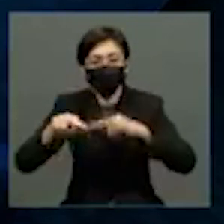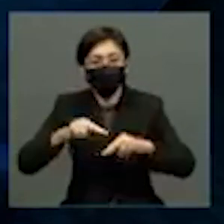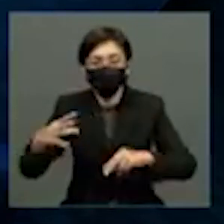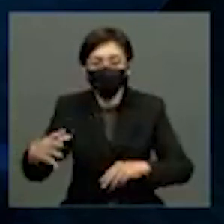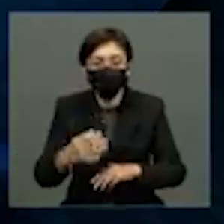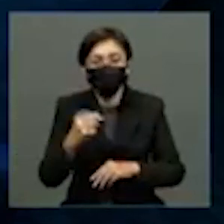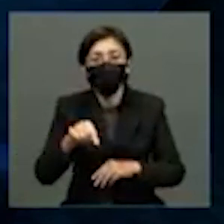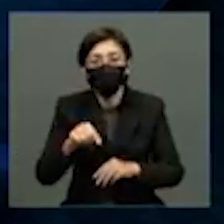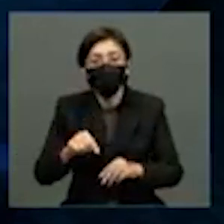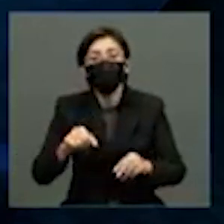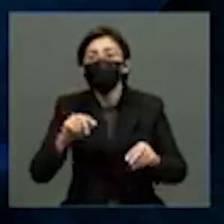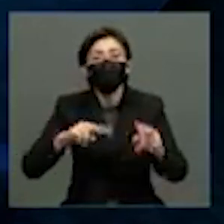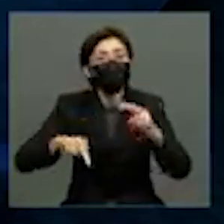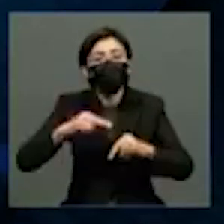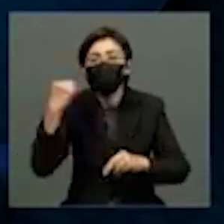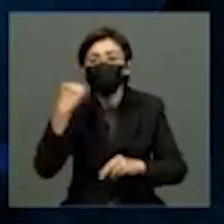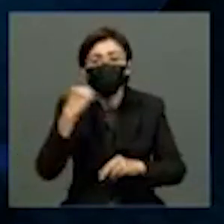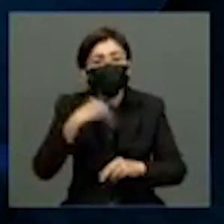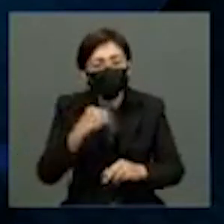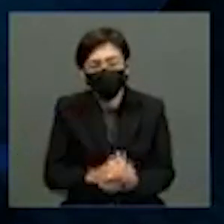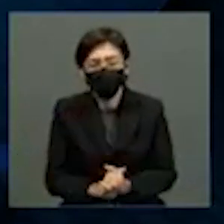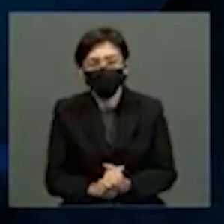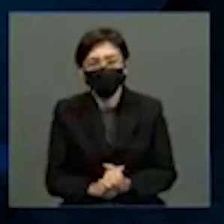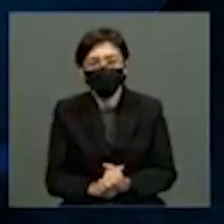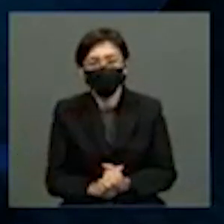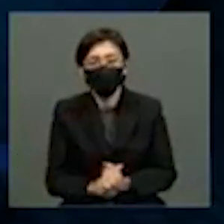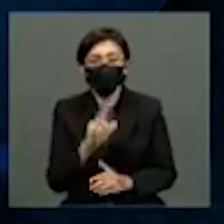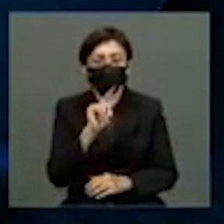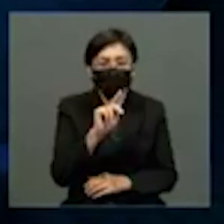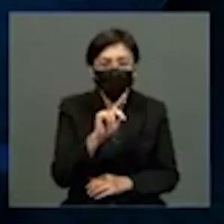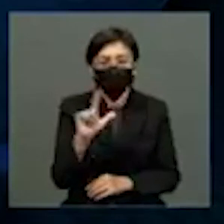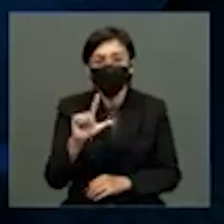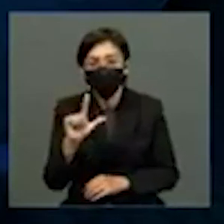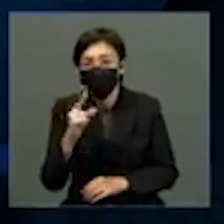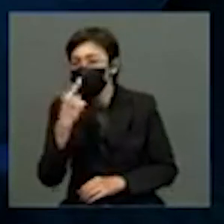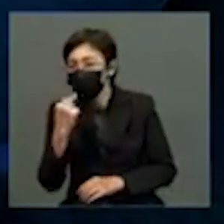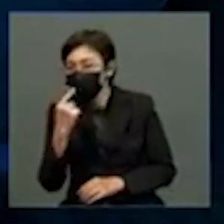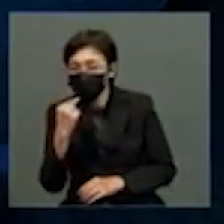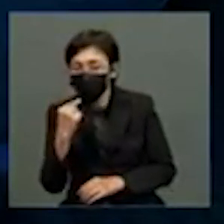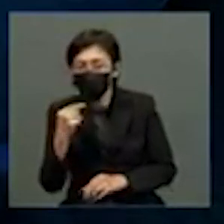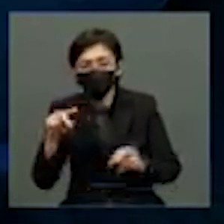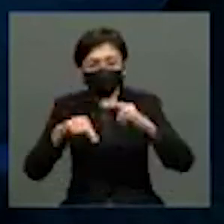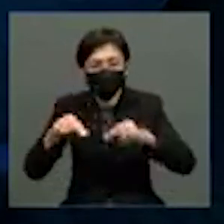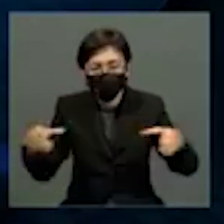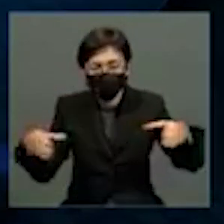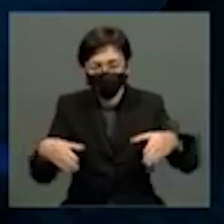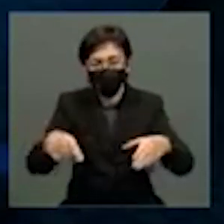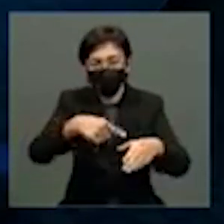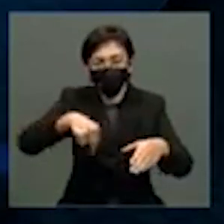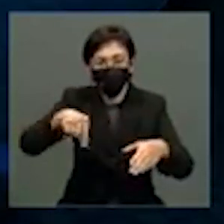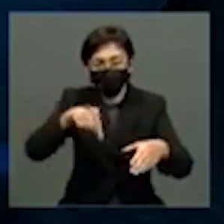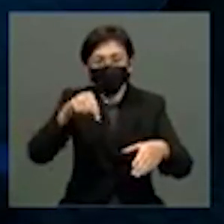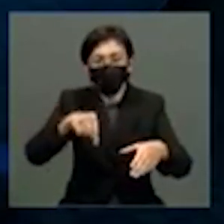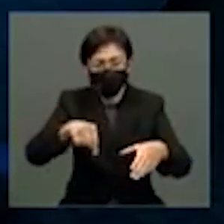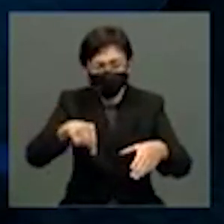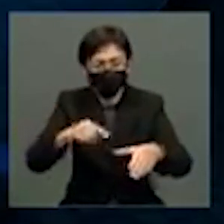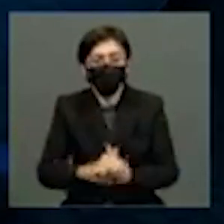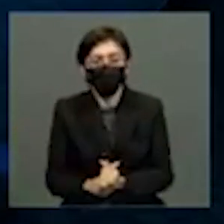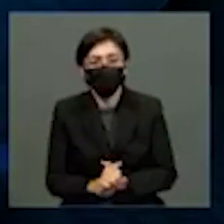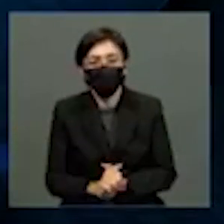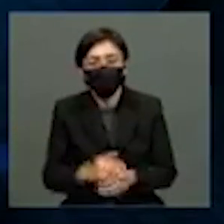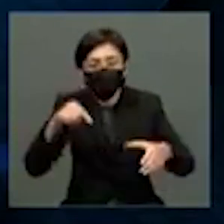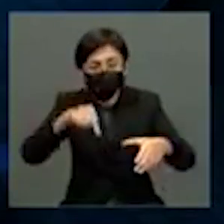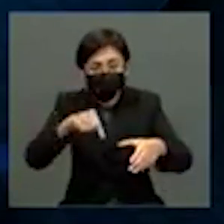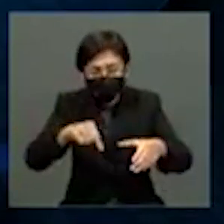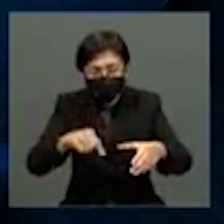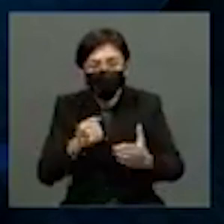ไม่ว่าจะเป็นตั้งแต่ระดับของเขียวเหลืองหรือแดงควรจะเกิดขึ้นภายในตรงนั้นนะครับโดยการไปเสริมศักย